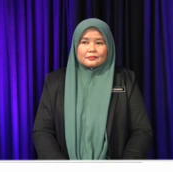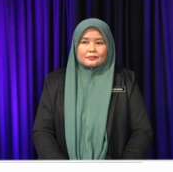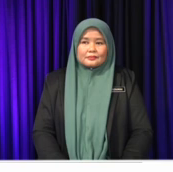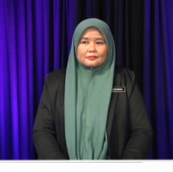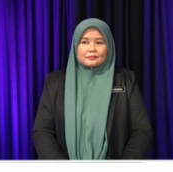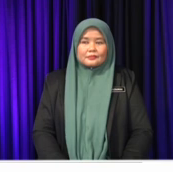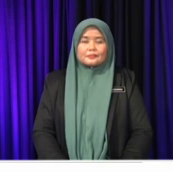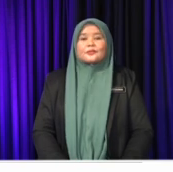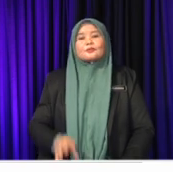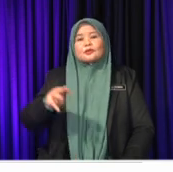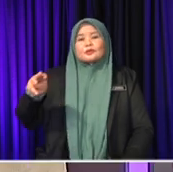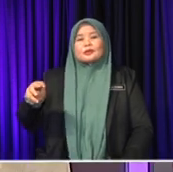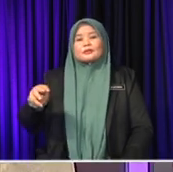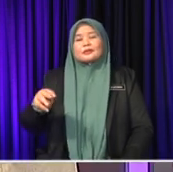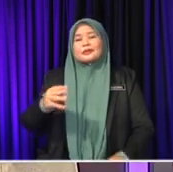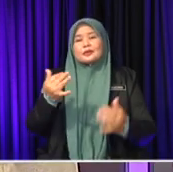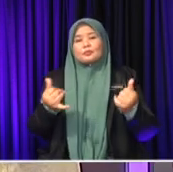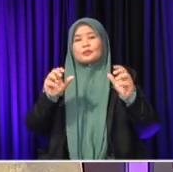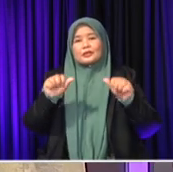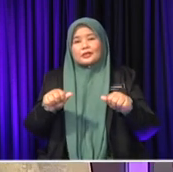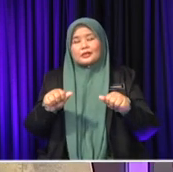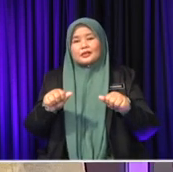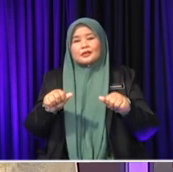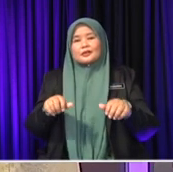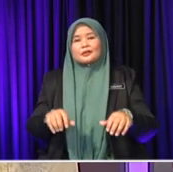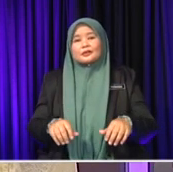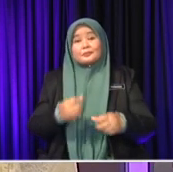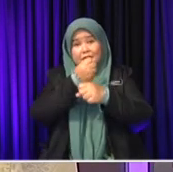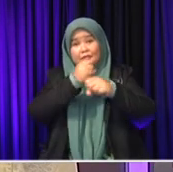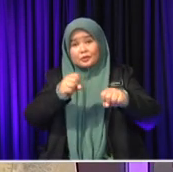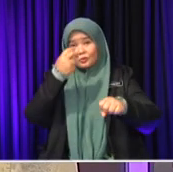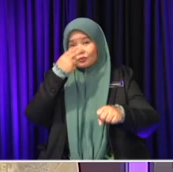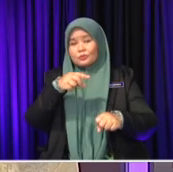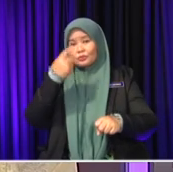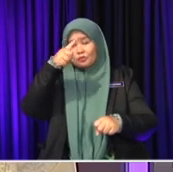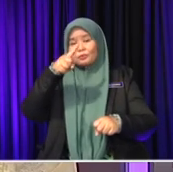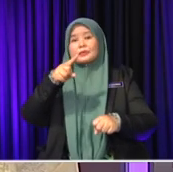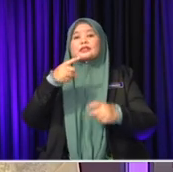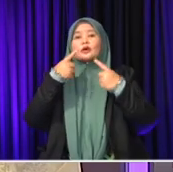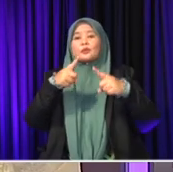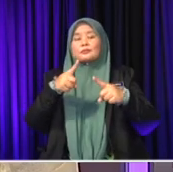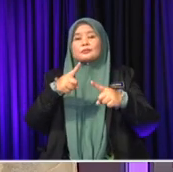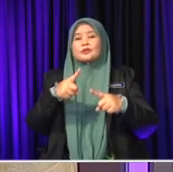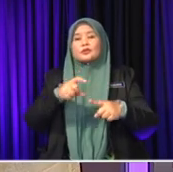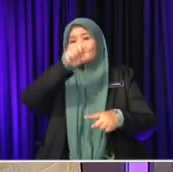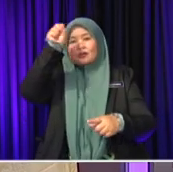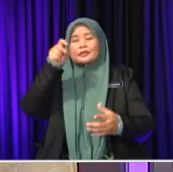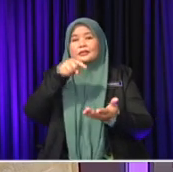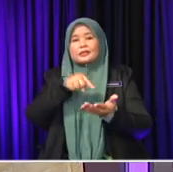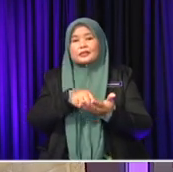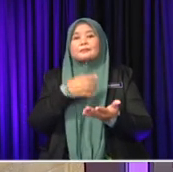Oke murid-murid di studio dan juga murid-murid di rumah udah pasti dia untuk menjawab soalnya-soalan ini Oke